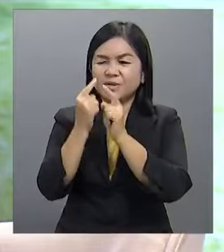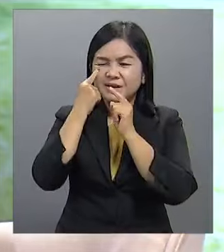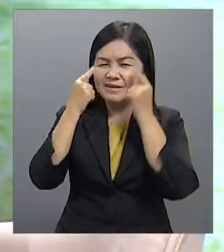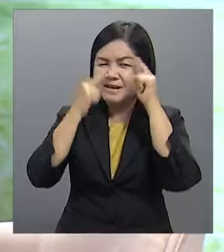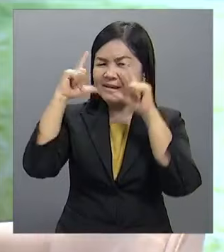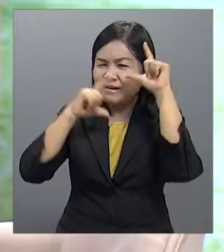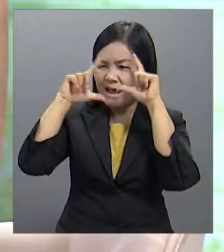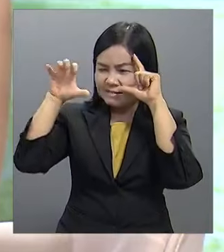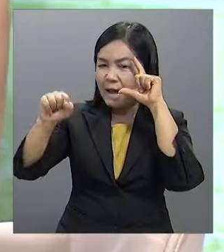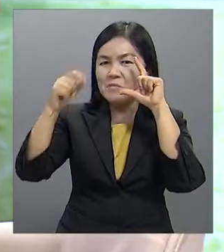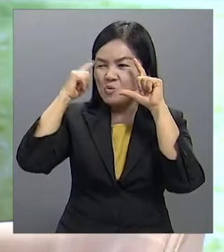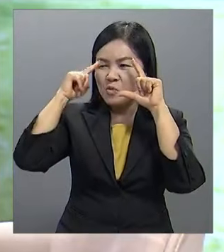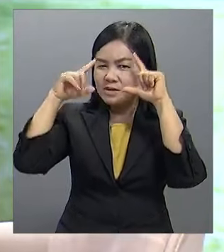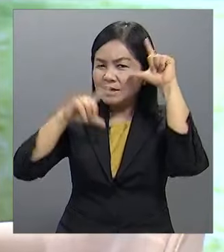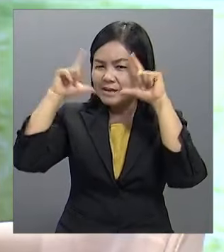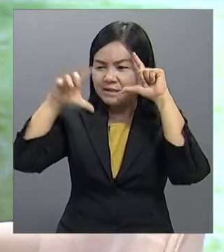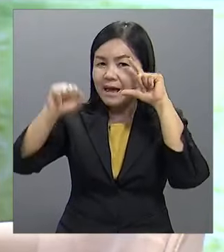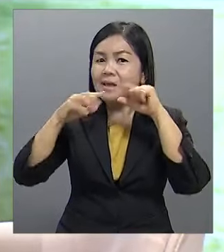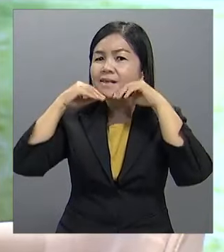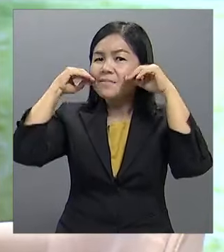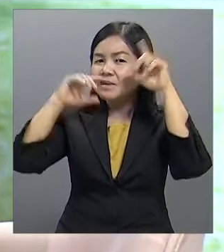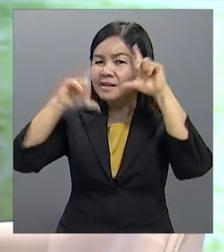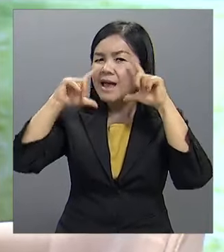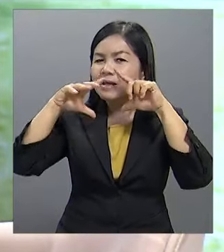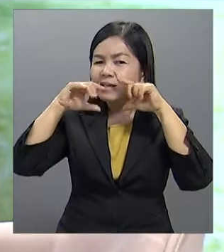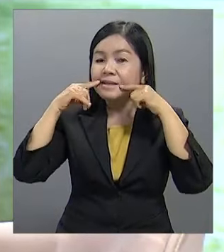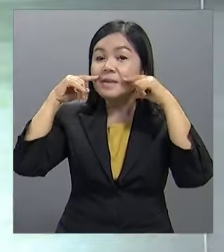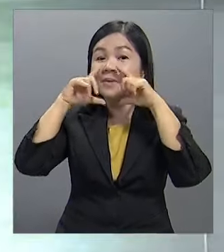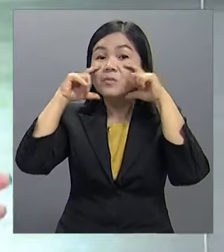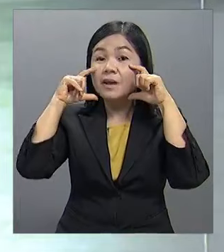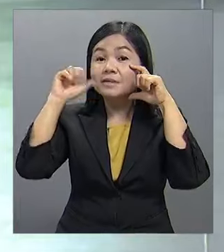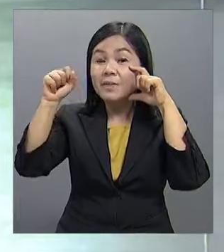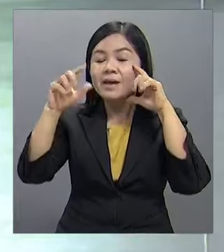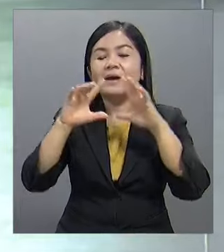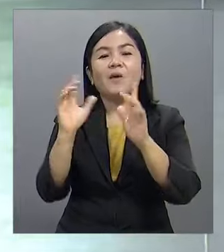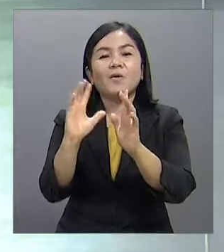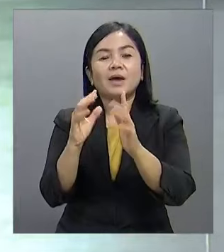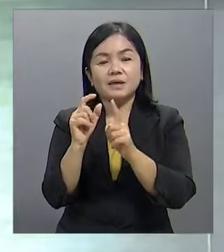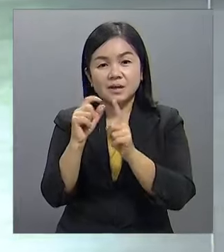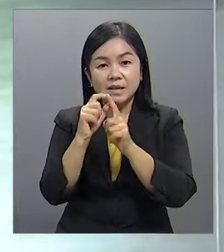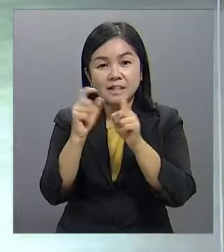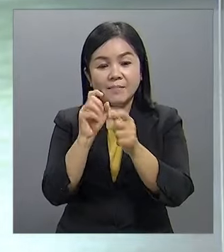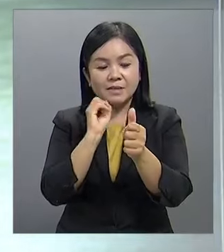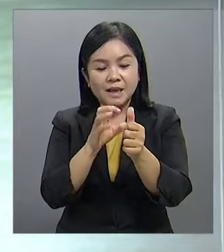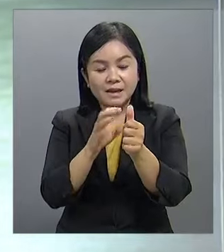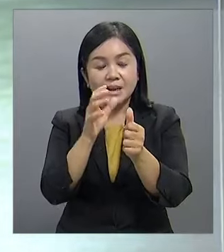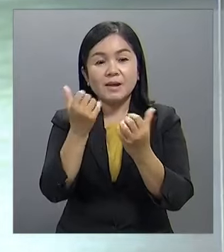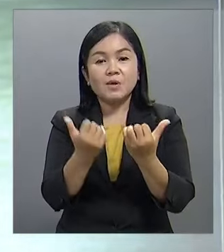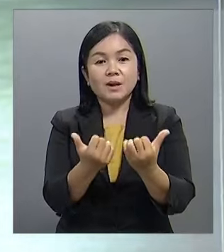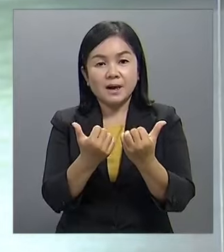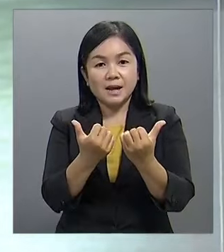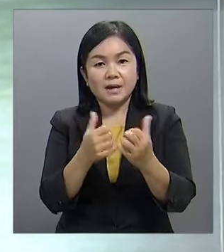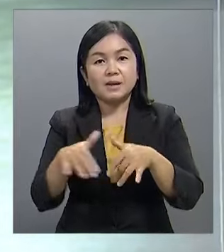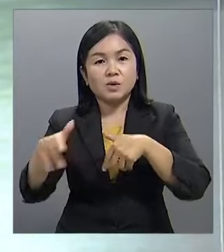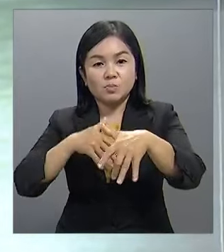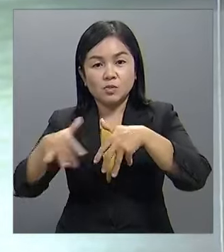น้องคว่ำปากหรือยิ้มปากอยู ่นะ วันนี้เราเริ่มด้วย motivation นะฮะ เริ่มต้นด้วย motivation ดีๆกันสักนิดนึงค่ะคุณผู้ชมค่ะคุณผู้ชมค